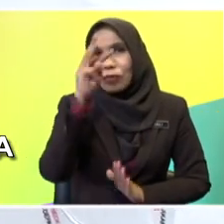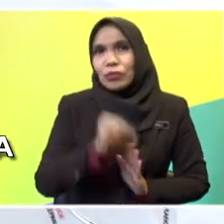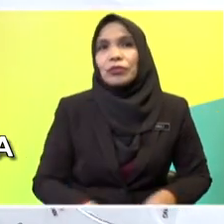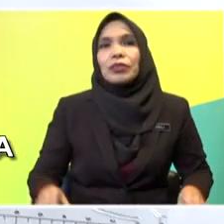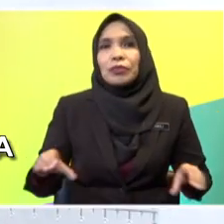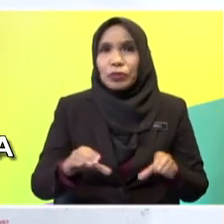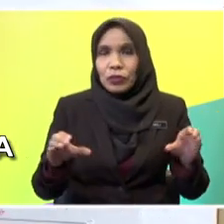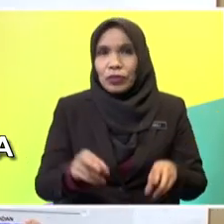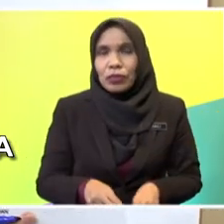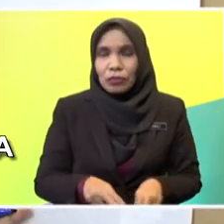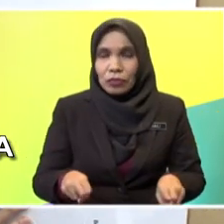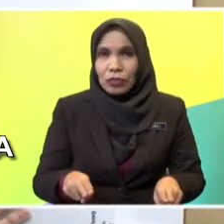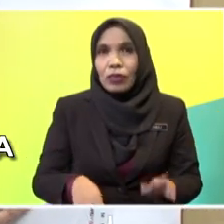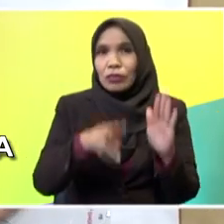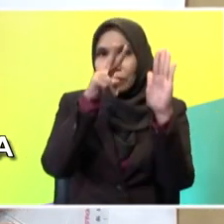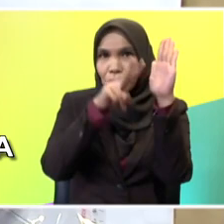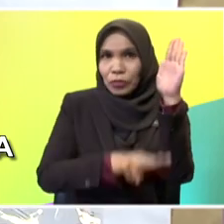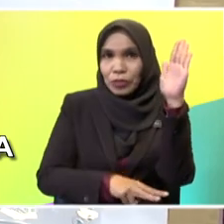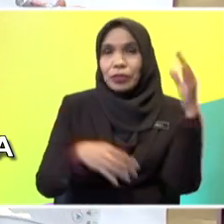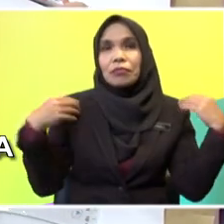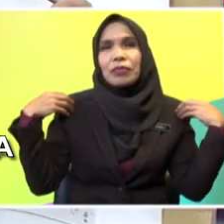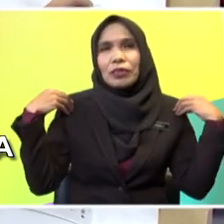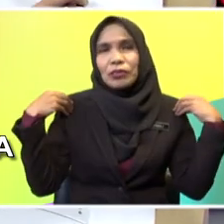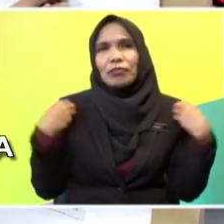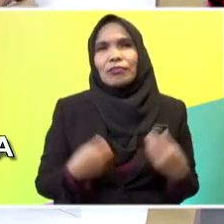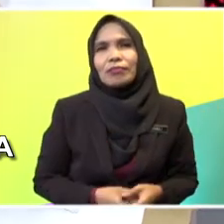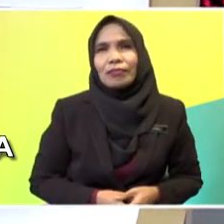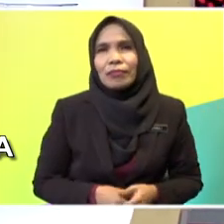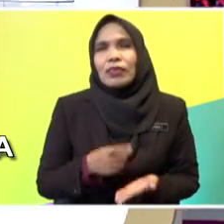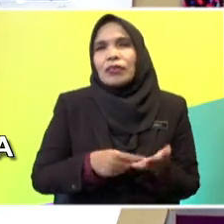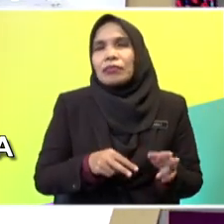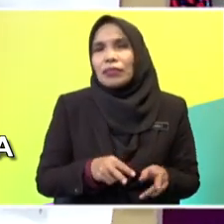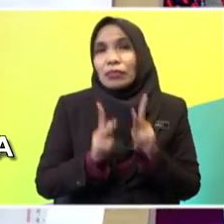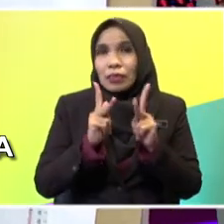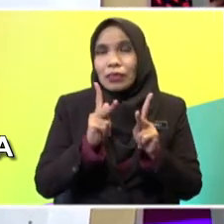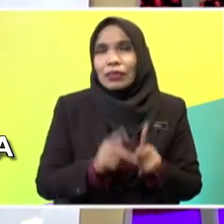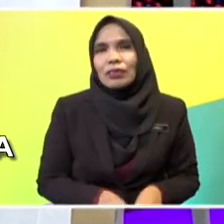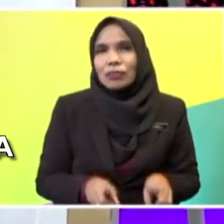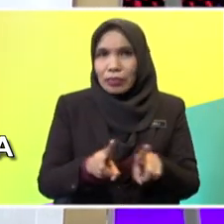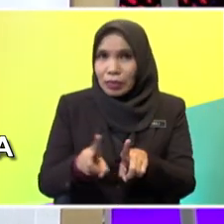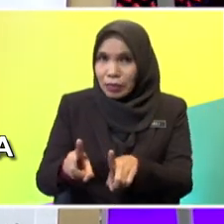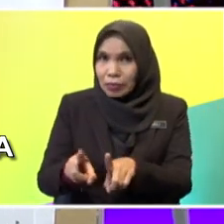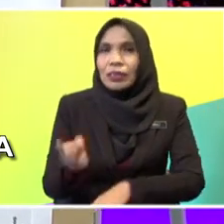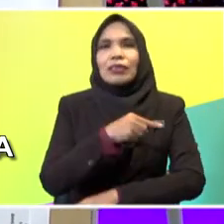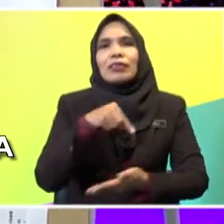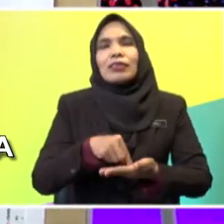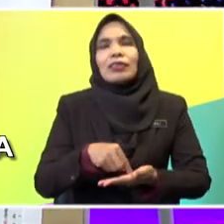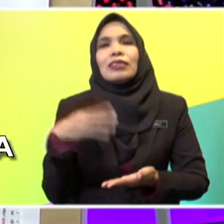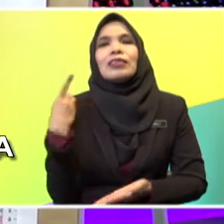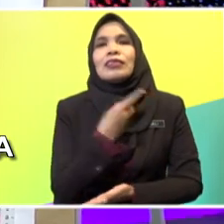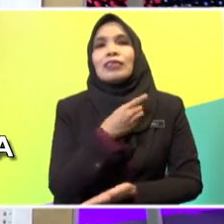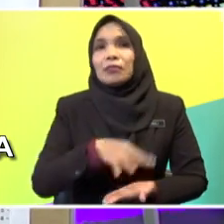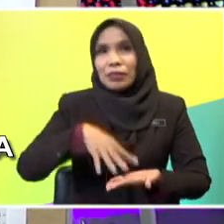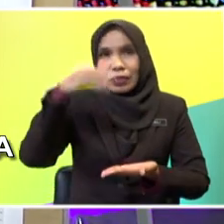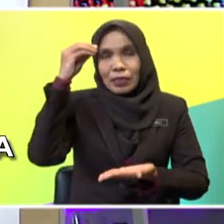baju, apa kata bersama kami hari ini sama-sama kita belajar cara untuk menghasilkan ukuran